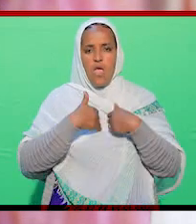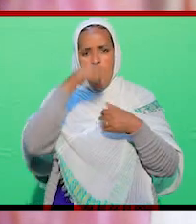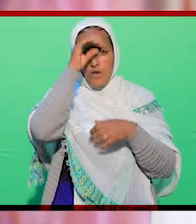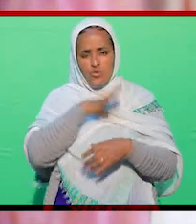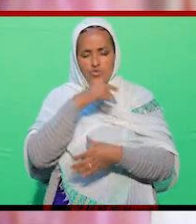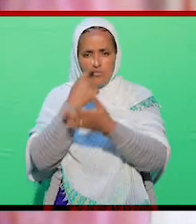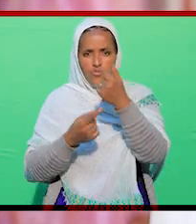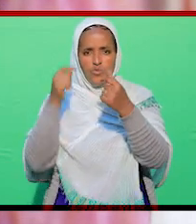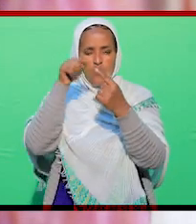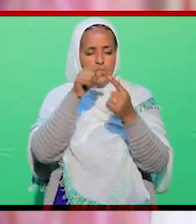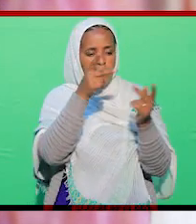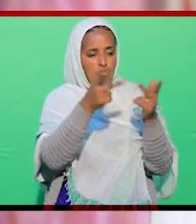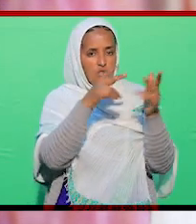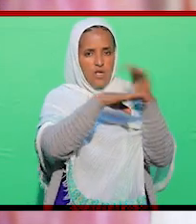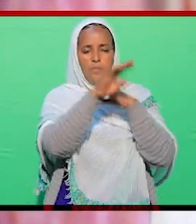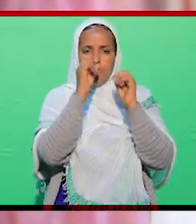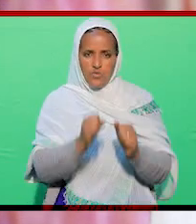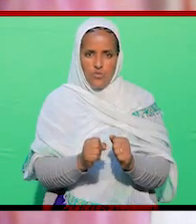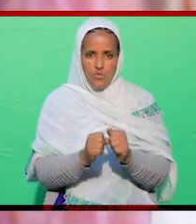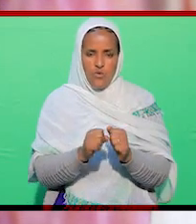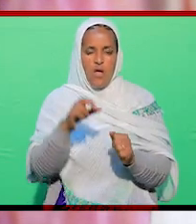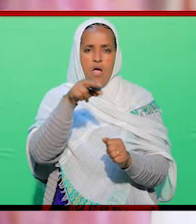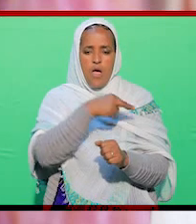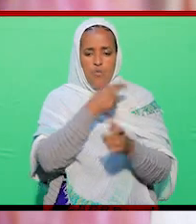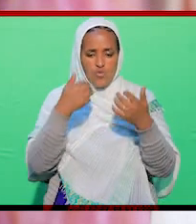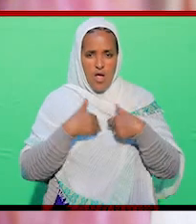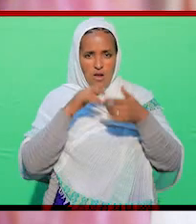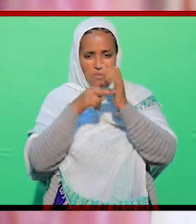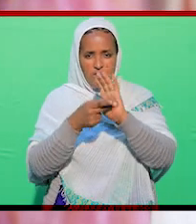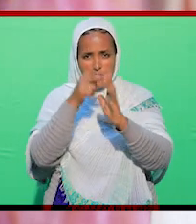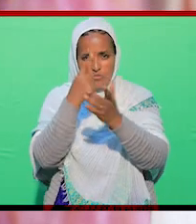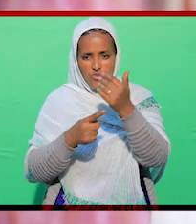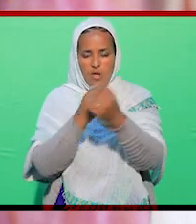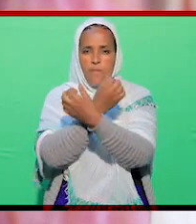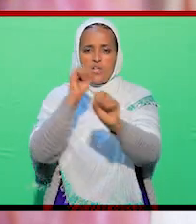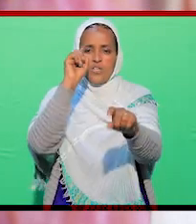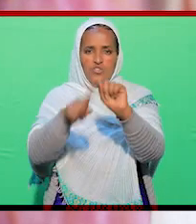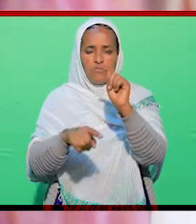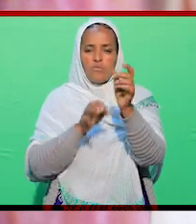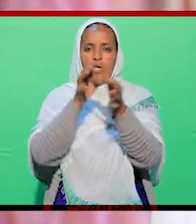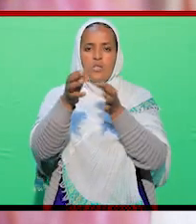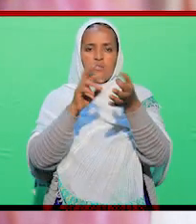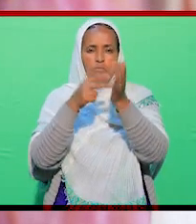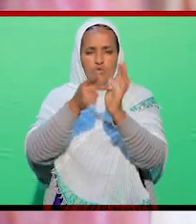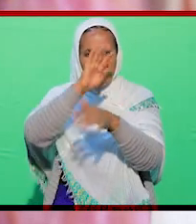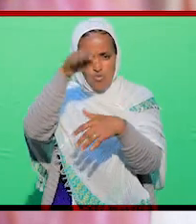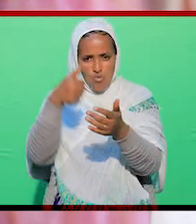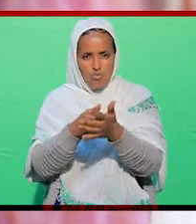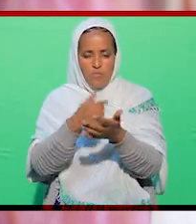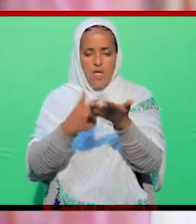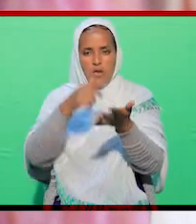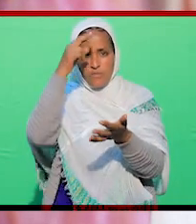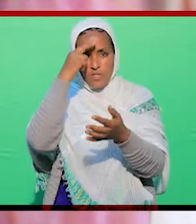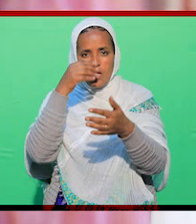ልቡና ያለው ሰው ብቻ ነው ወደ ዳሱ ሊገባ የሚችለው ማለት ነው። ሃይማኖት አለኝ ማለት ብቻ እንደማያድን ይገልጻል ማለት ነው።